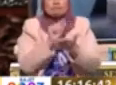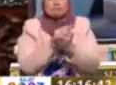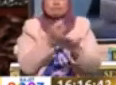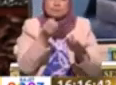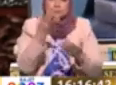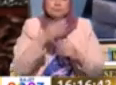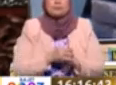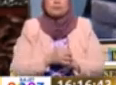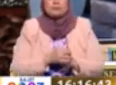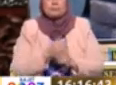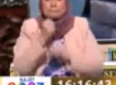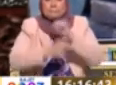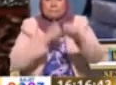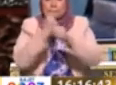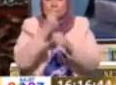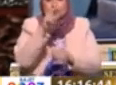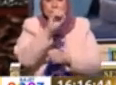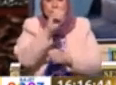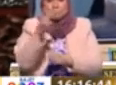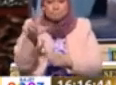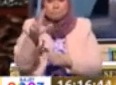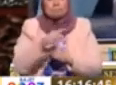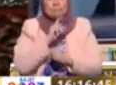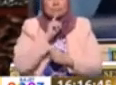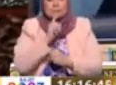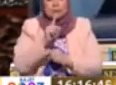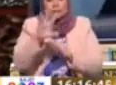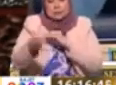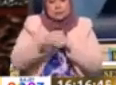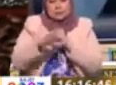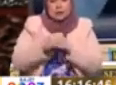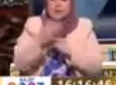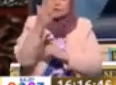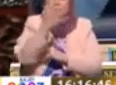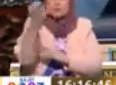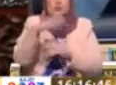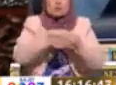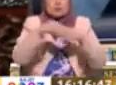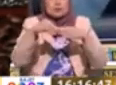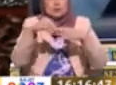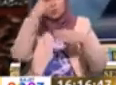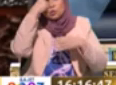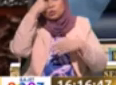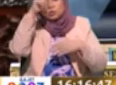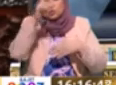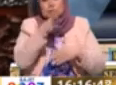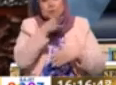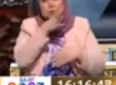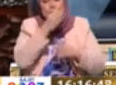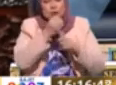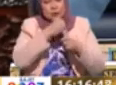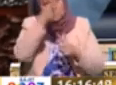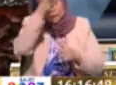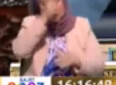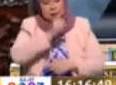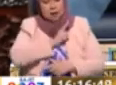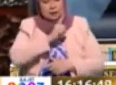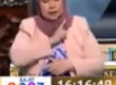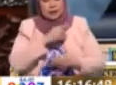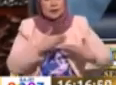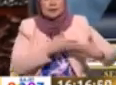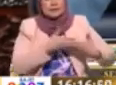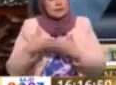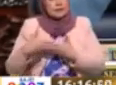tertentu. Tahun 2023, bantuan tambahan RM500 kepada ibu atau bapa tunggal yang mempunyai